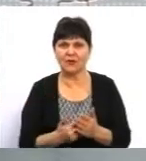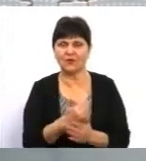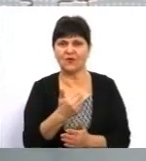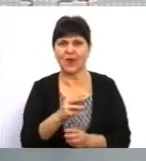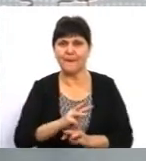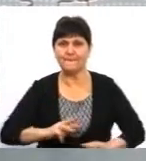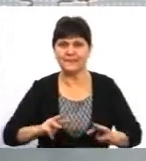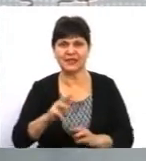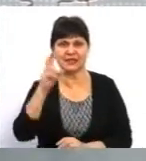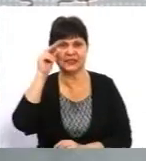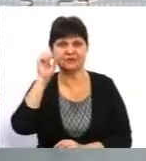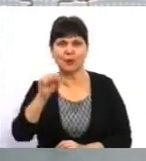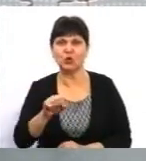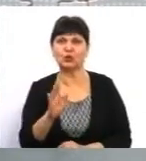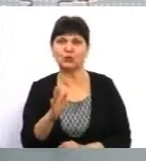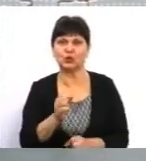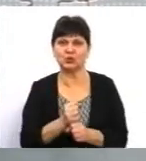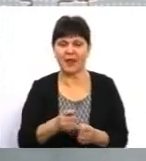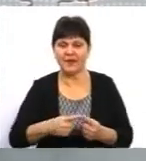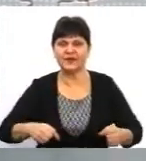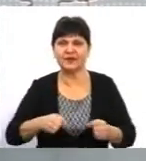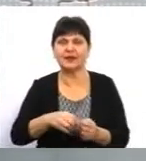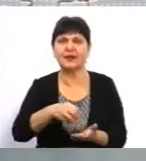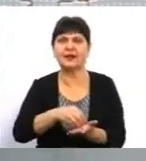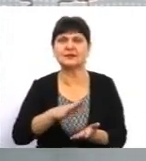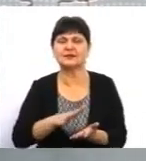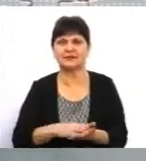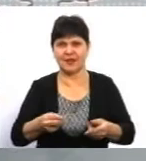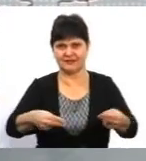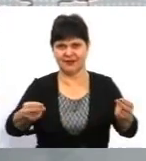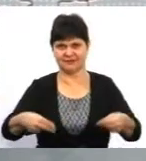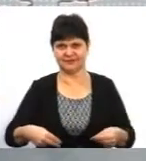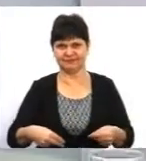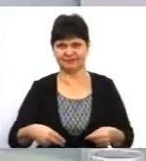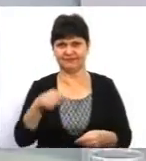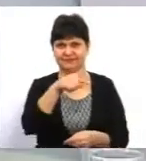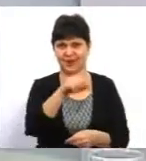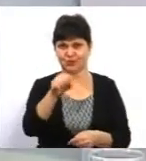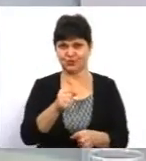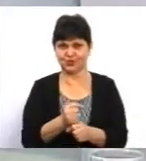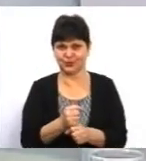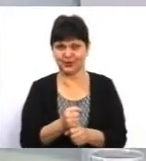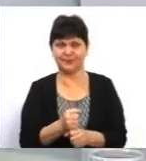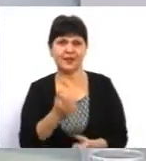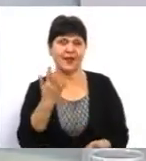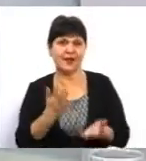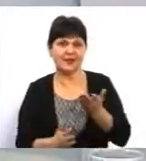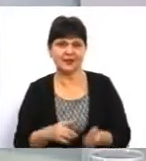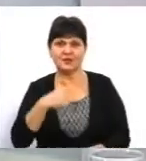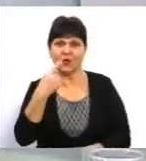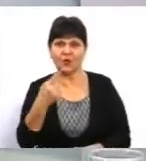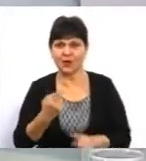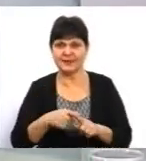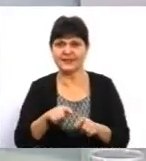це буде можна зробити і в відділі реєстрації актів цивільного стану, тобто в РАКСі. Скажіть, якщо говорити ось, власне, про це тестування, все